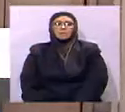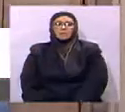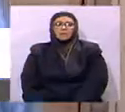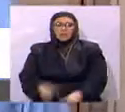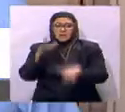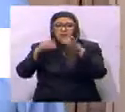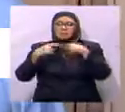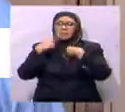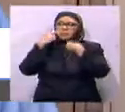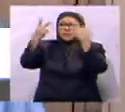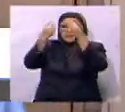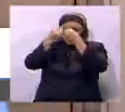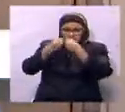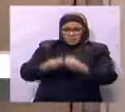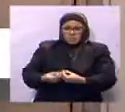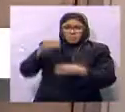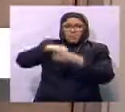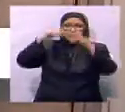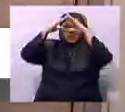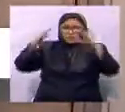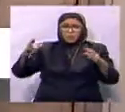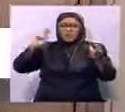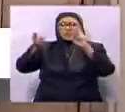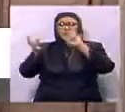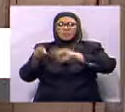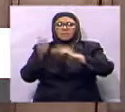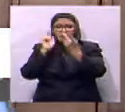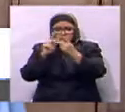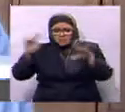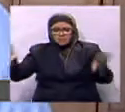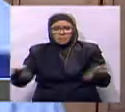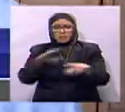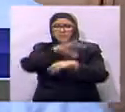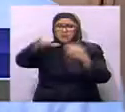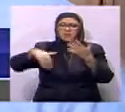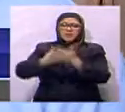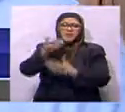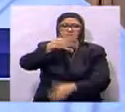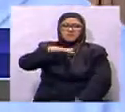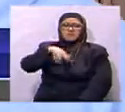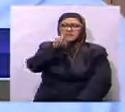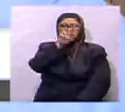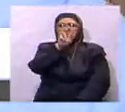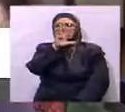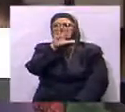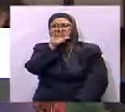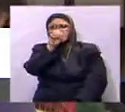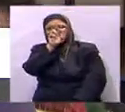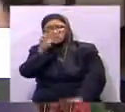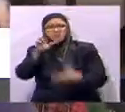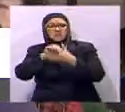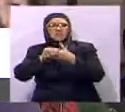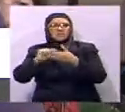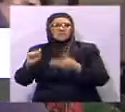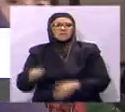dalam rumah ni, dengan kita dah buat renovation dengan barang-barang, RM200 lebih lah, RM250. Orang